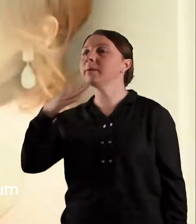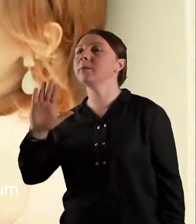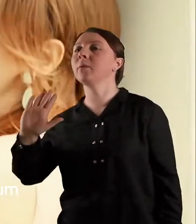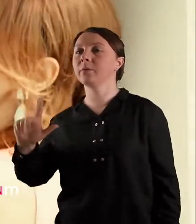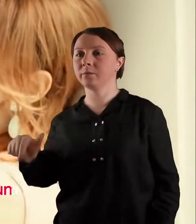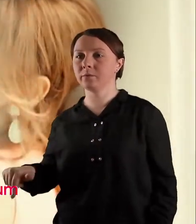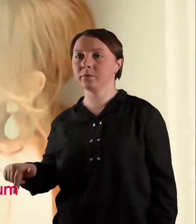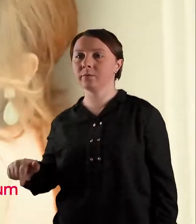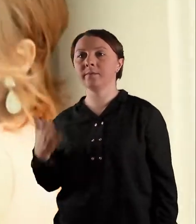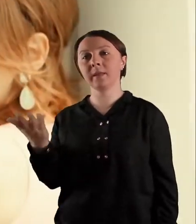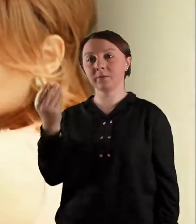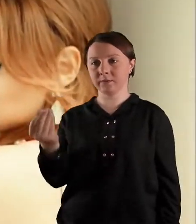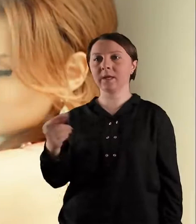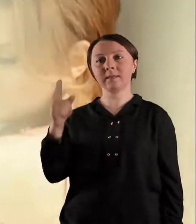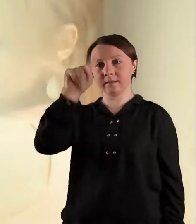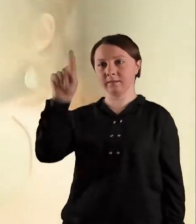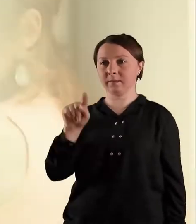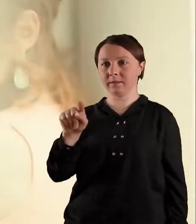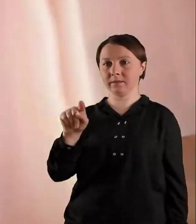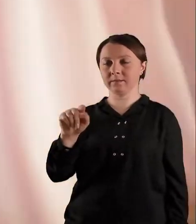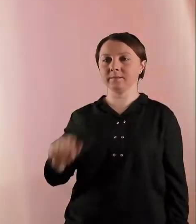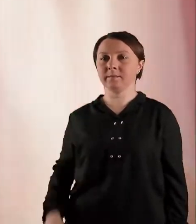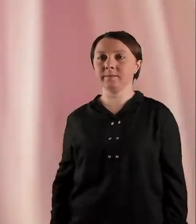bir yokmuşum, ne güzel değil mi?